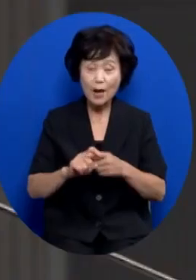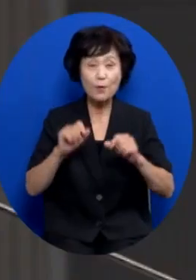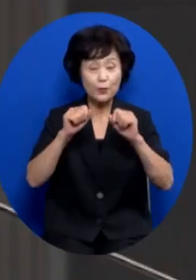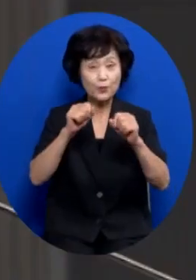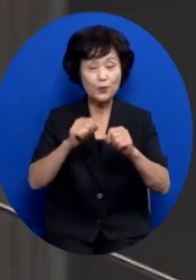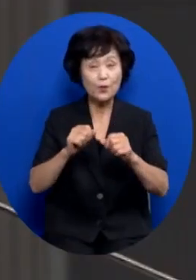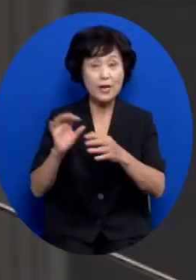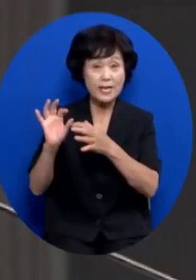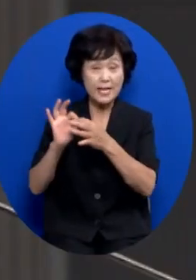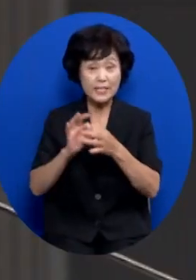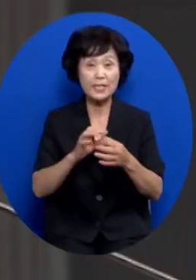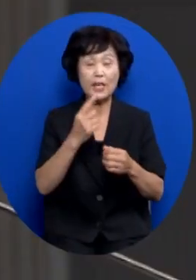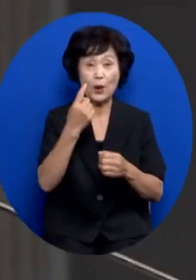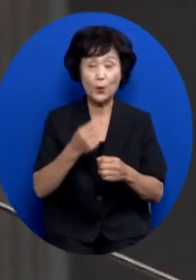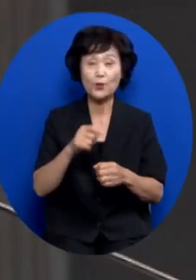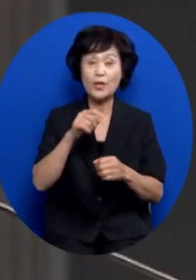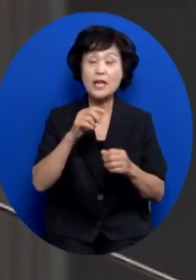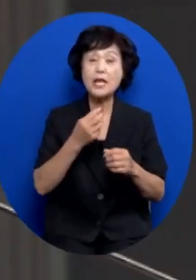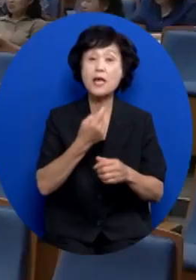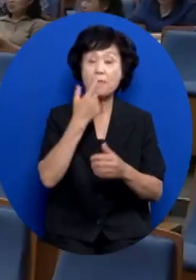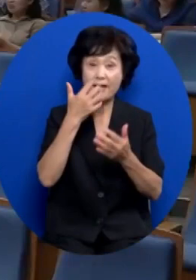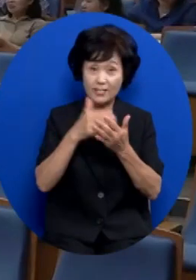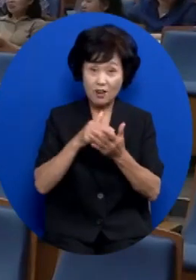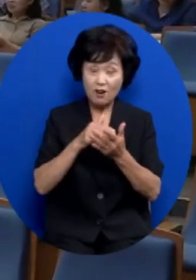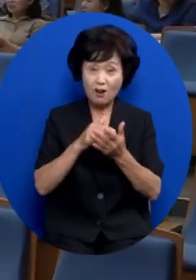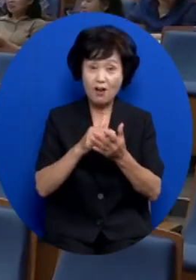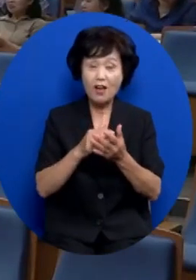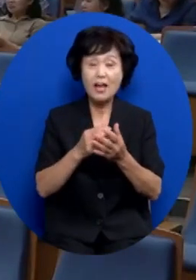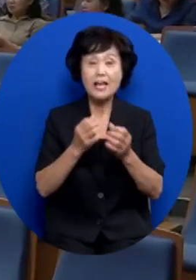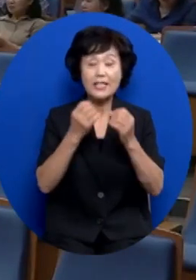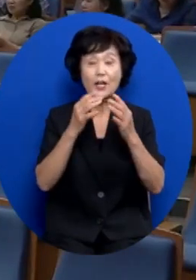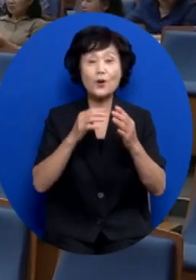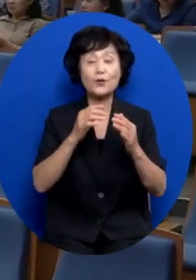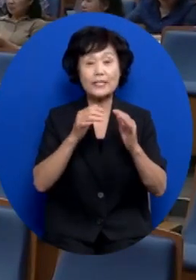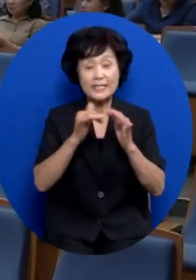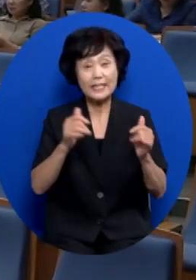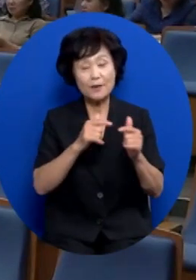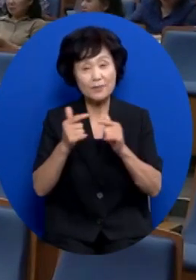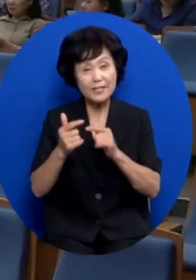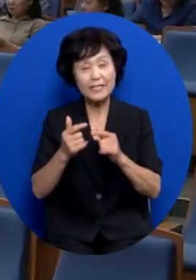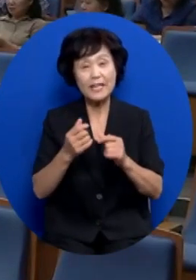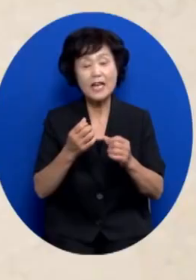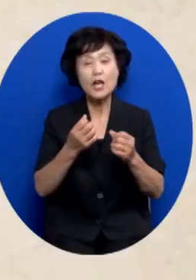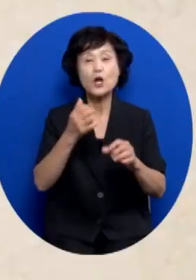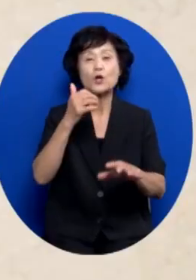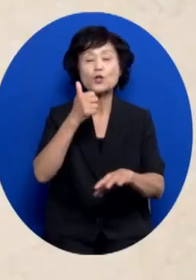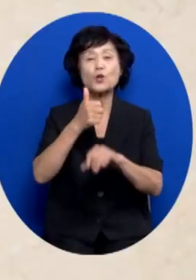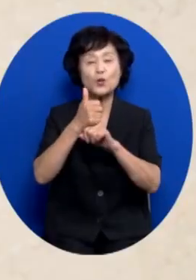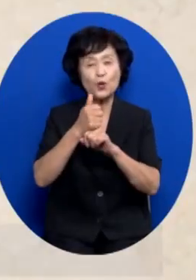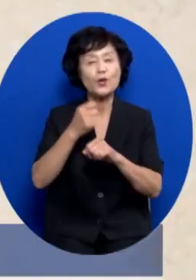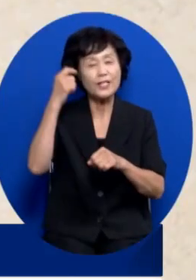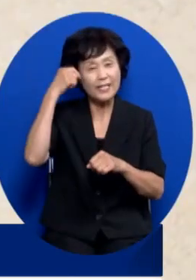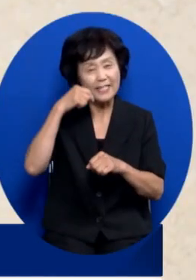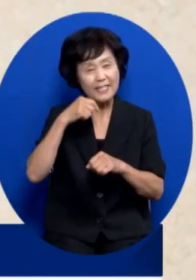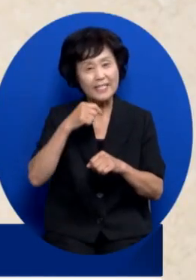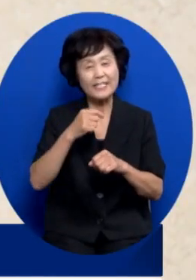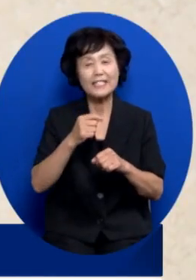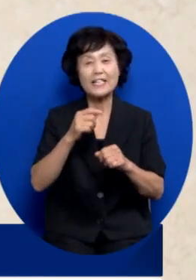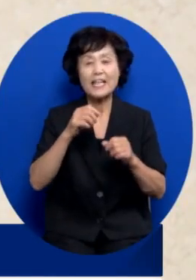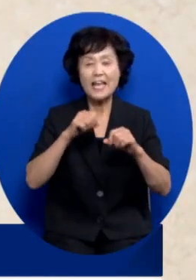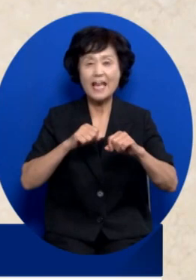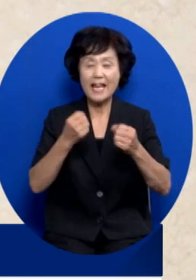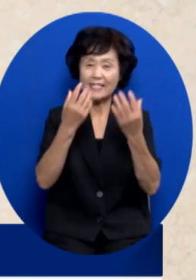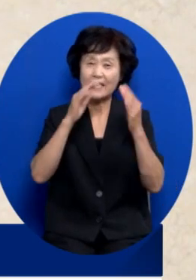백석총회. 기념대회는 백석의 새 식구들이 교단의 소속감을 느낄 수 있는 시간이기도 합니다. 올해 6월